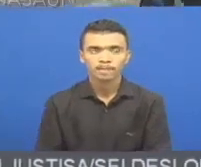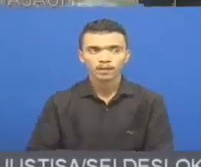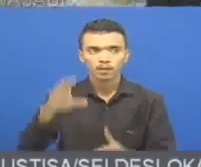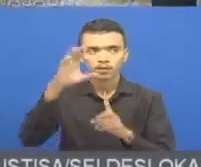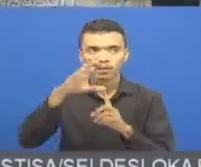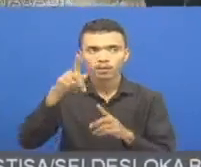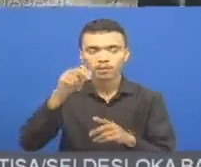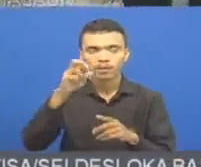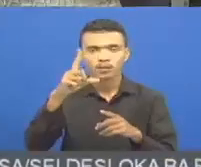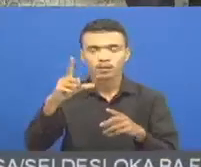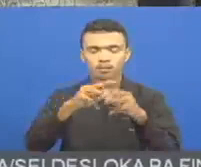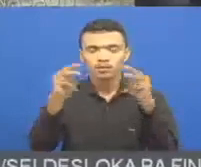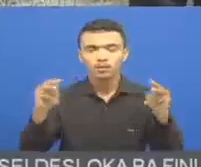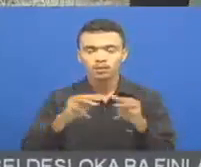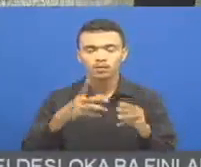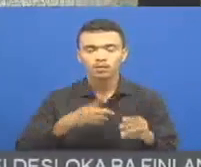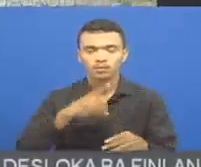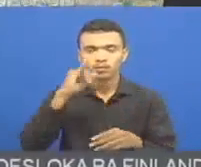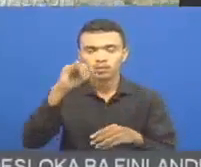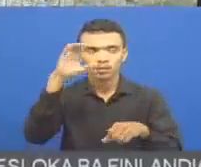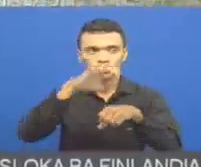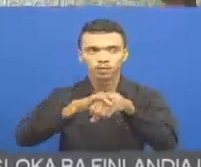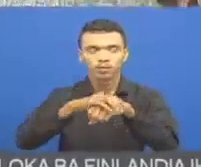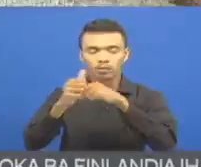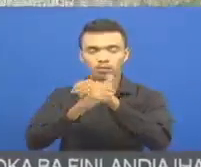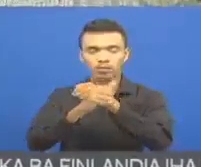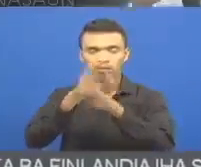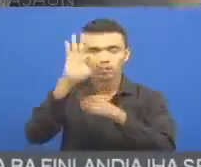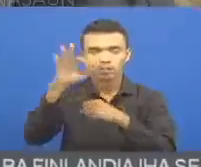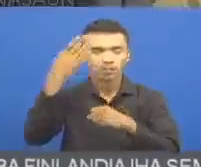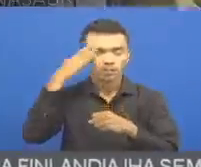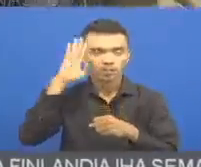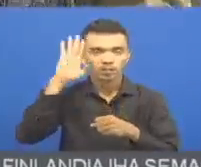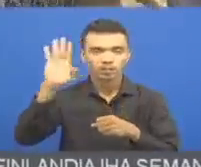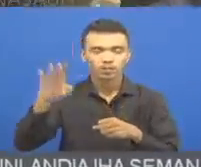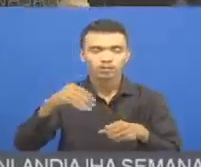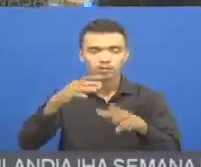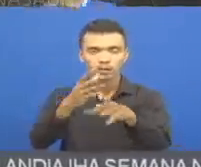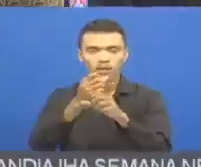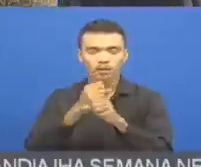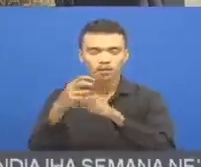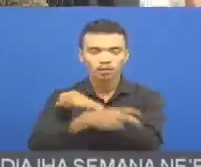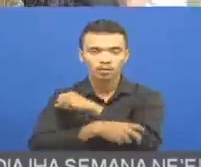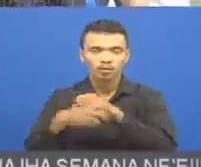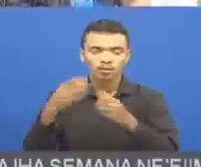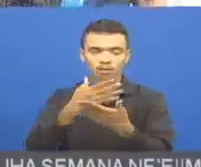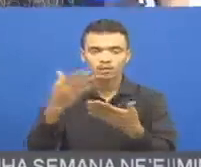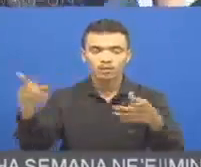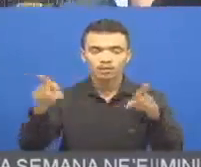Comando Penitele município de Ilha detém ona suspeito na ensina de bem desconfia durante ne radau no nau oxasang